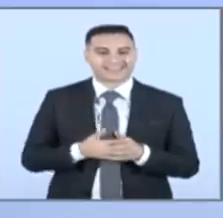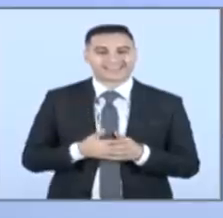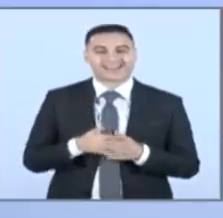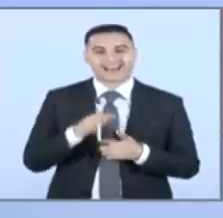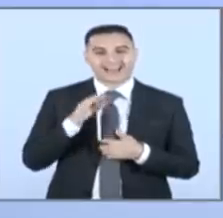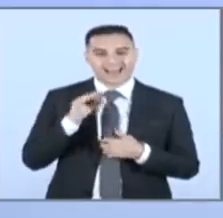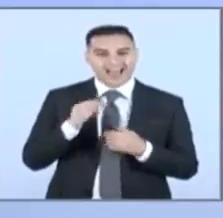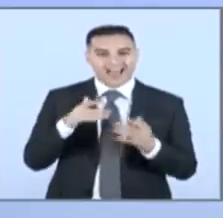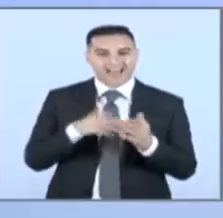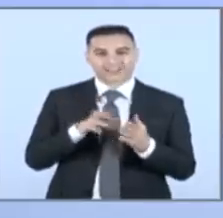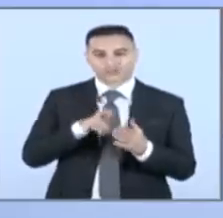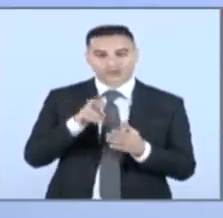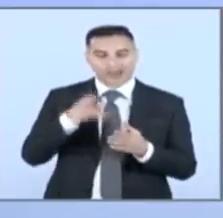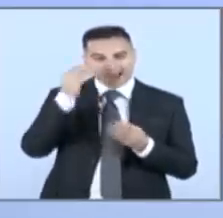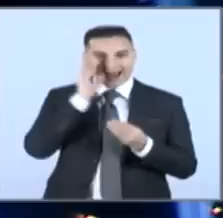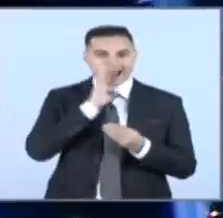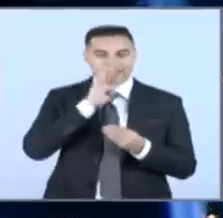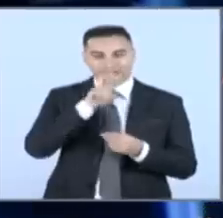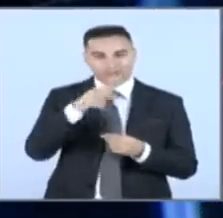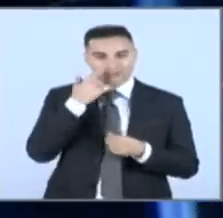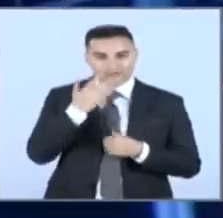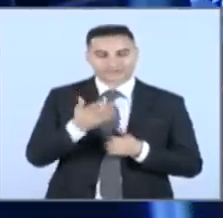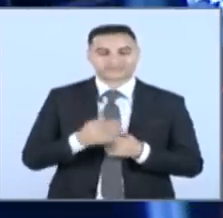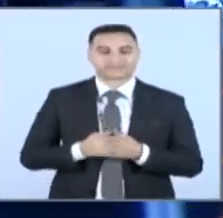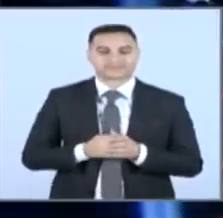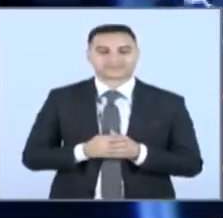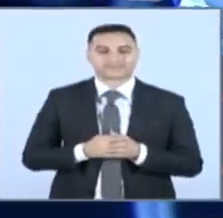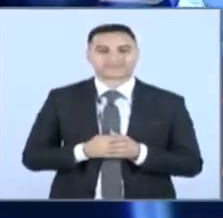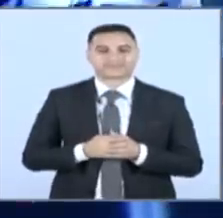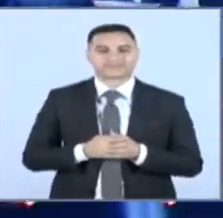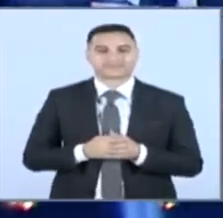آخر سؤال علم، والسؤال هو